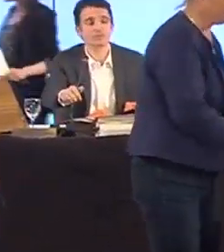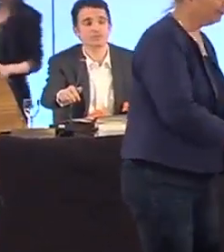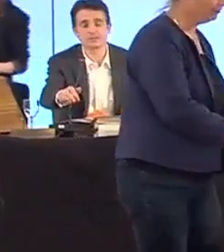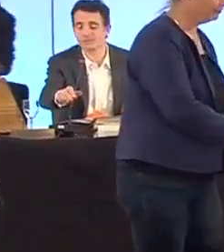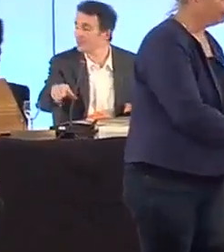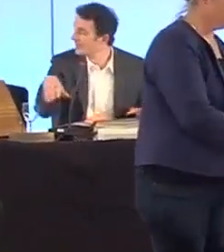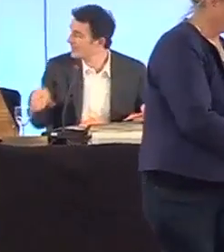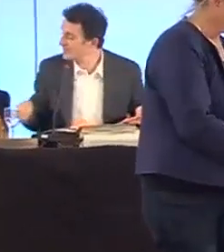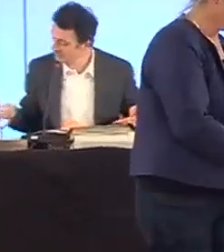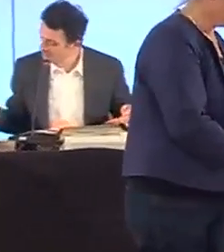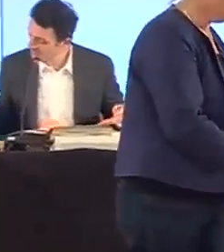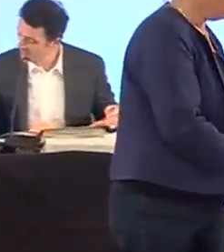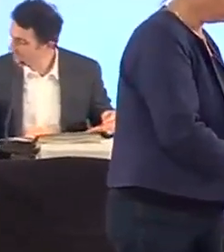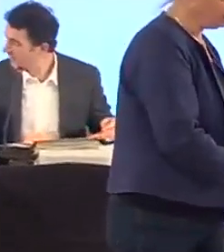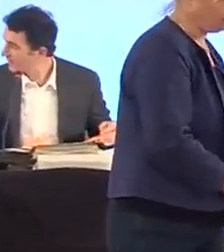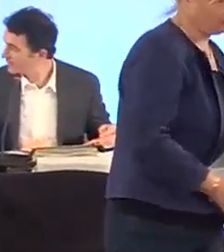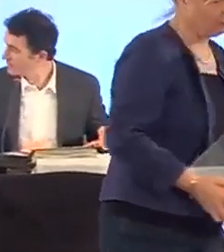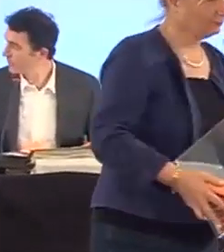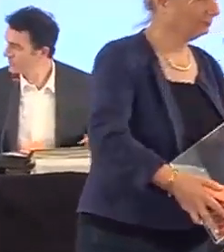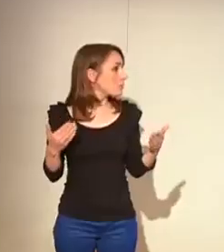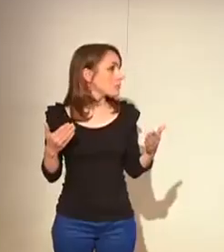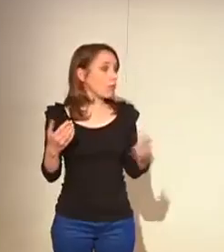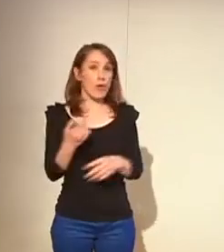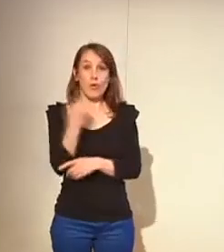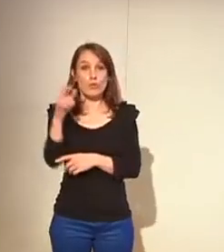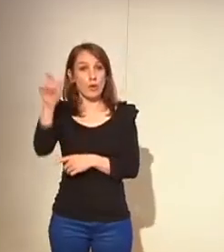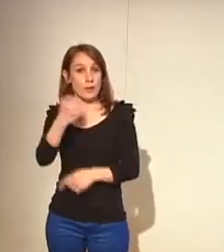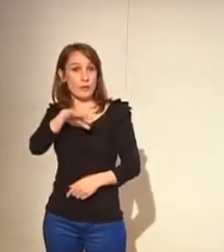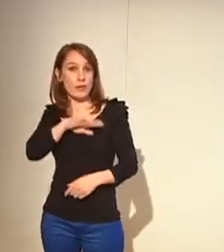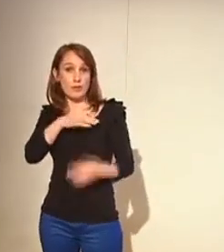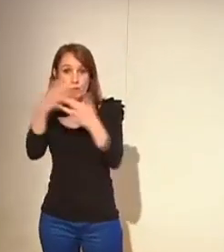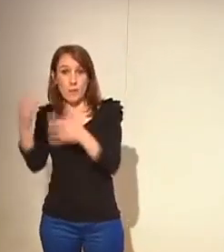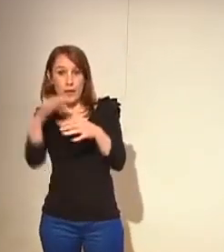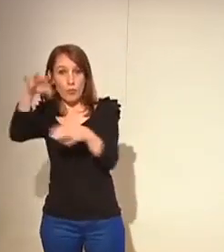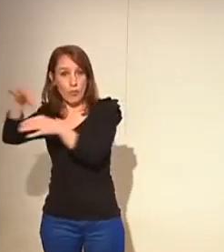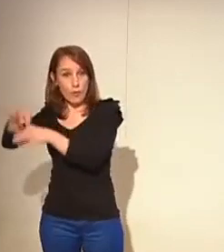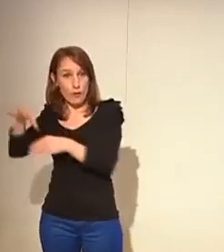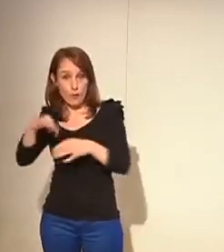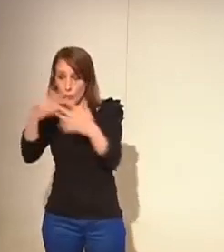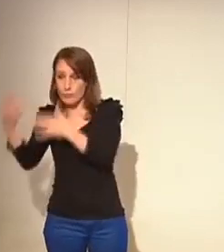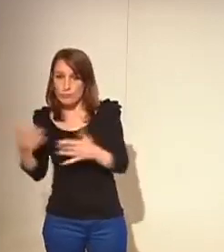donc pour l'instant nous avons un seul une seule assesseuse